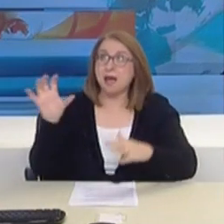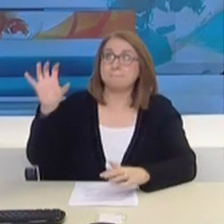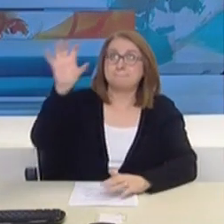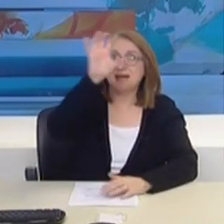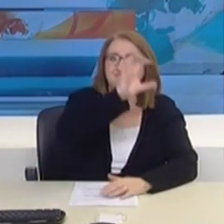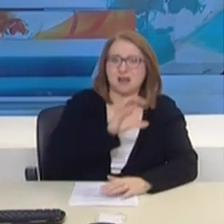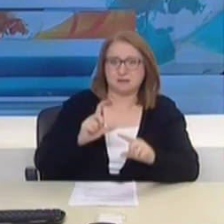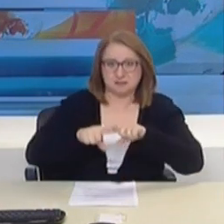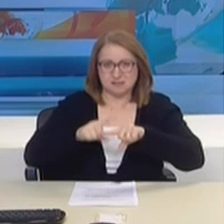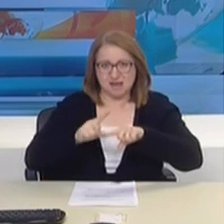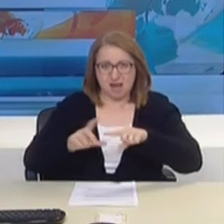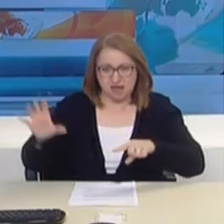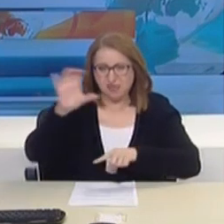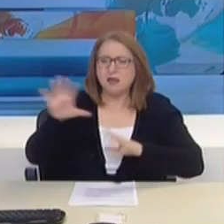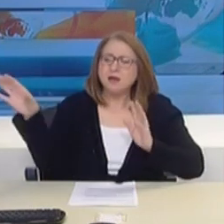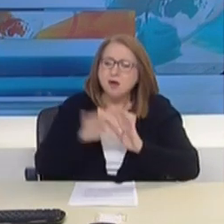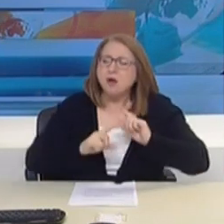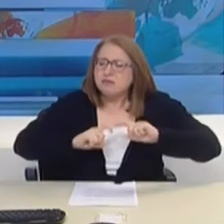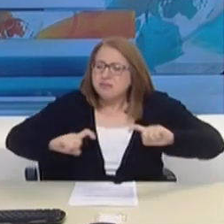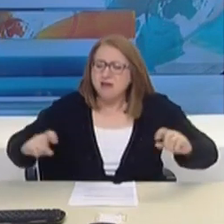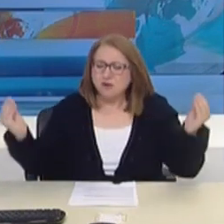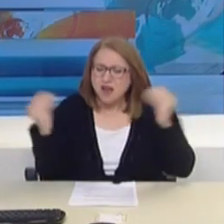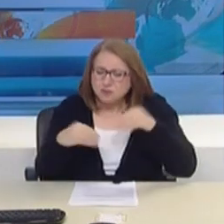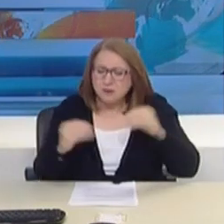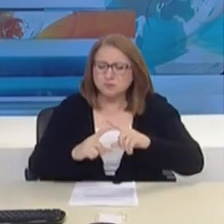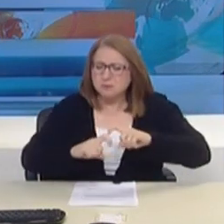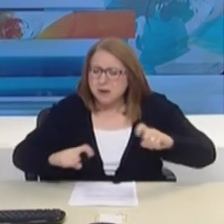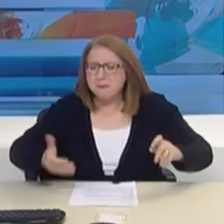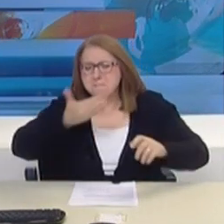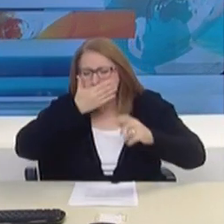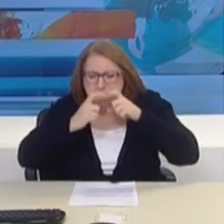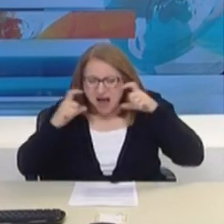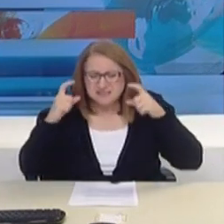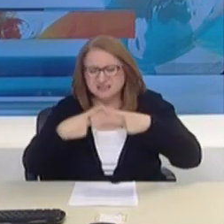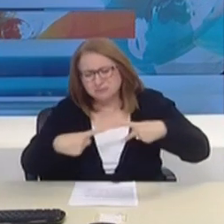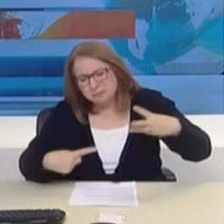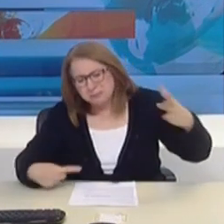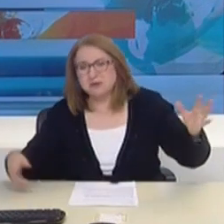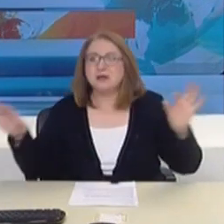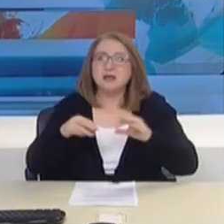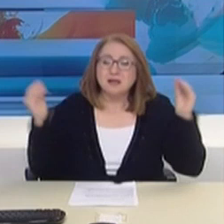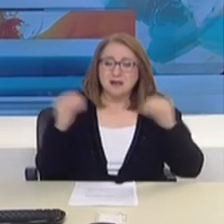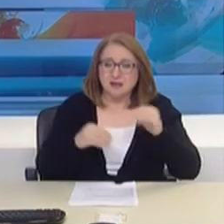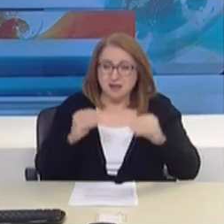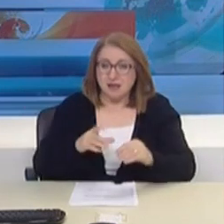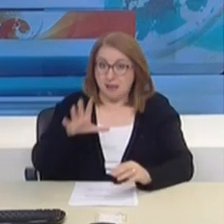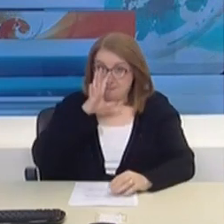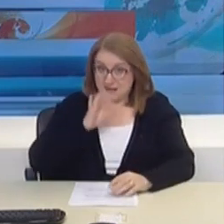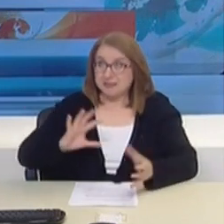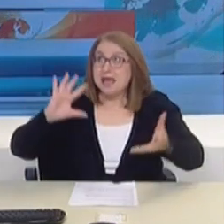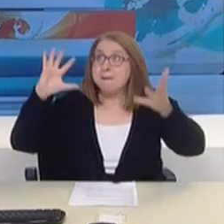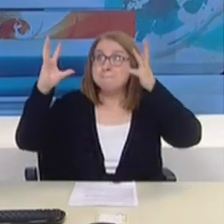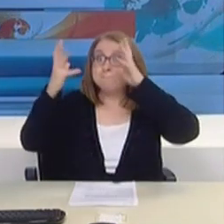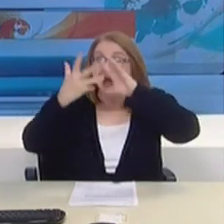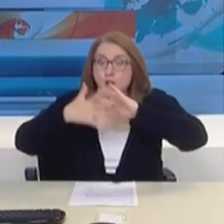προστασίας, αναλώσιμων και λοιπών υλικών. Όμως, όπως γνωρίζετε, στην παγκόσμια αγορά μένεται ένας πόλεμος για την